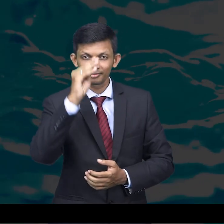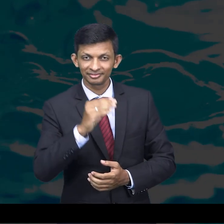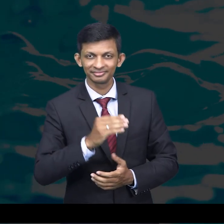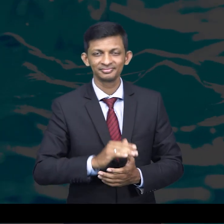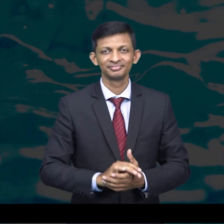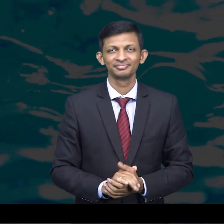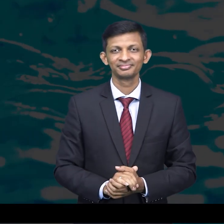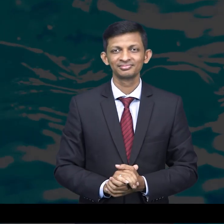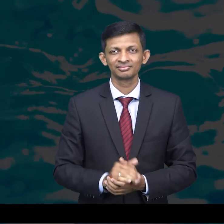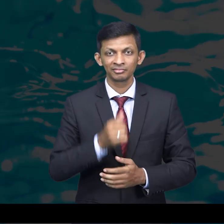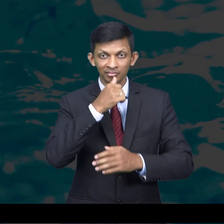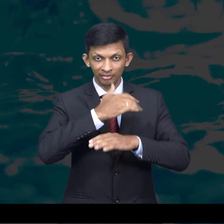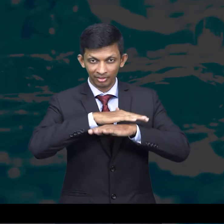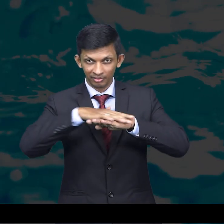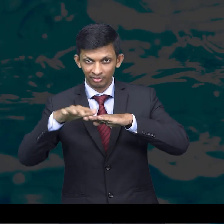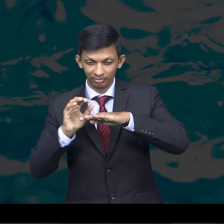जीवनद्रव,